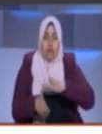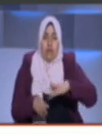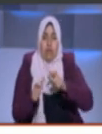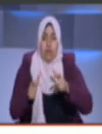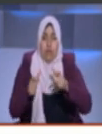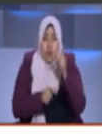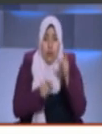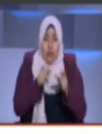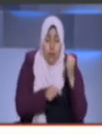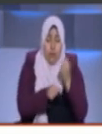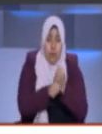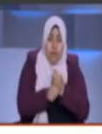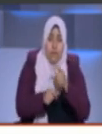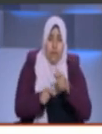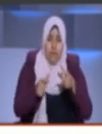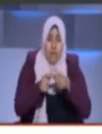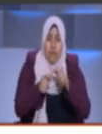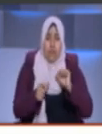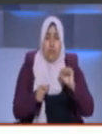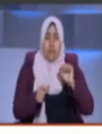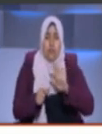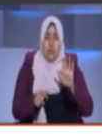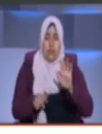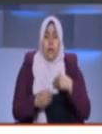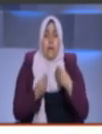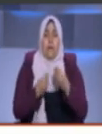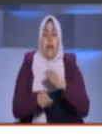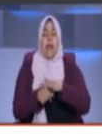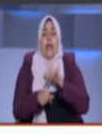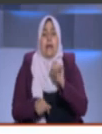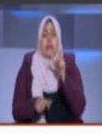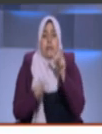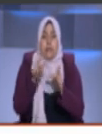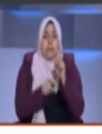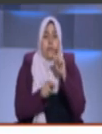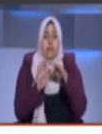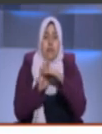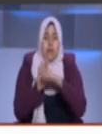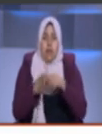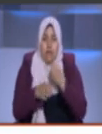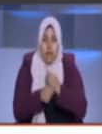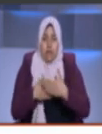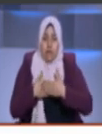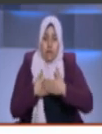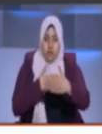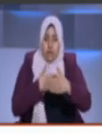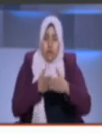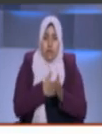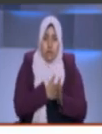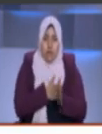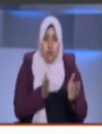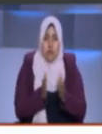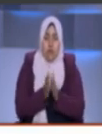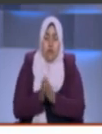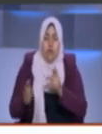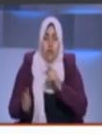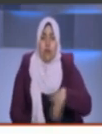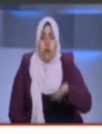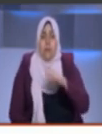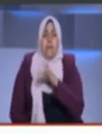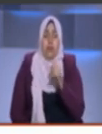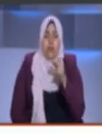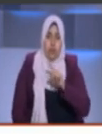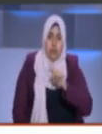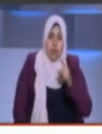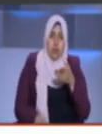نعم، الجلسات سيحضرها فقط 50 عضو مع الحفاظ على عملية التباعد الاجتماعي، وسيشارك 120 آخرون